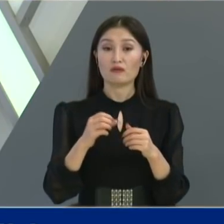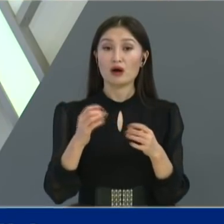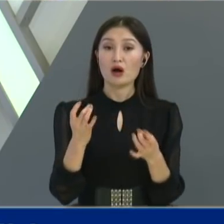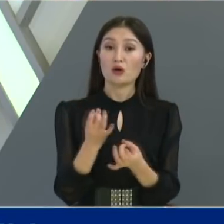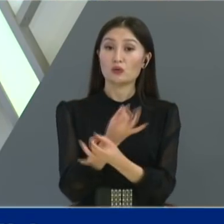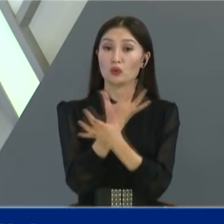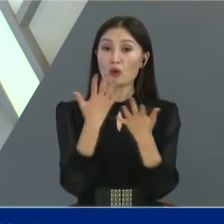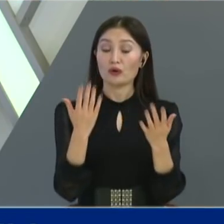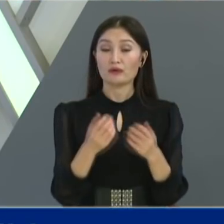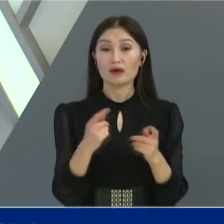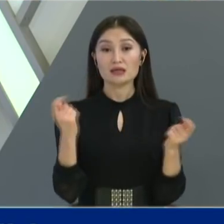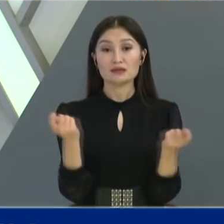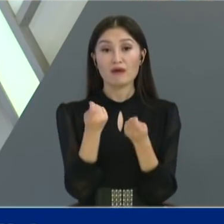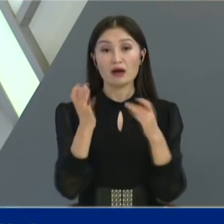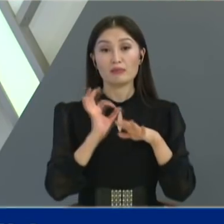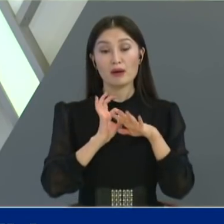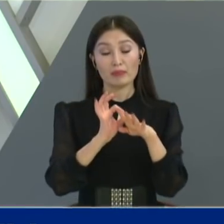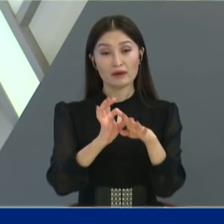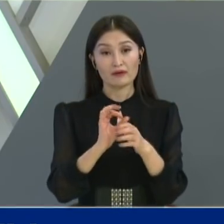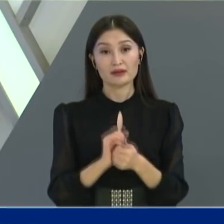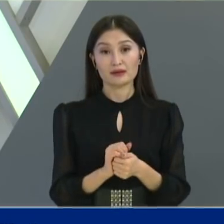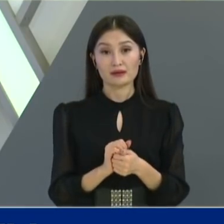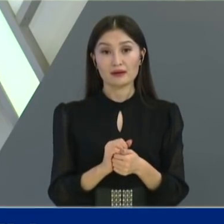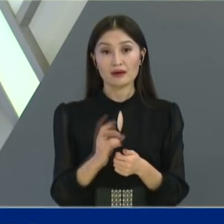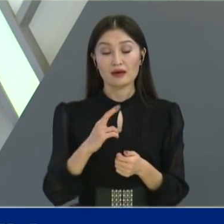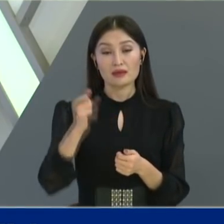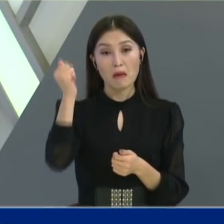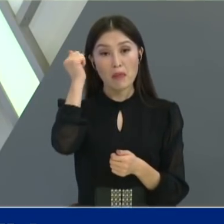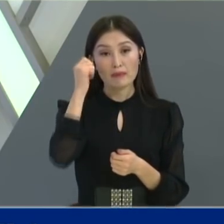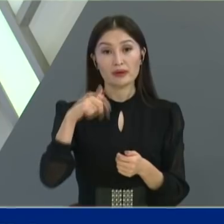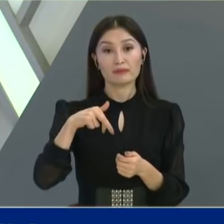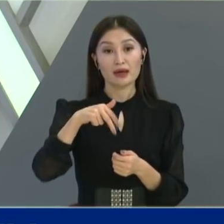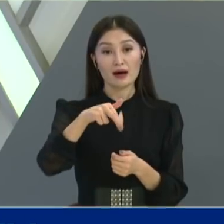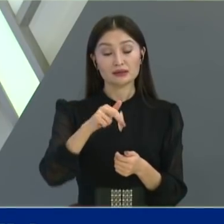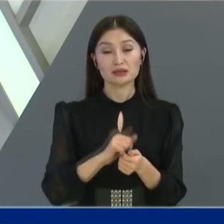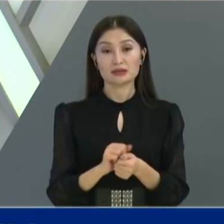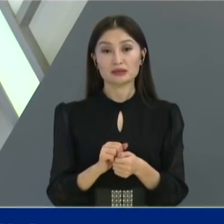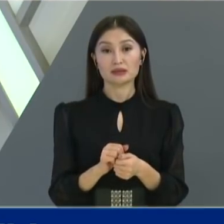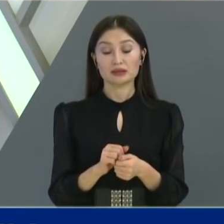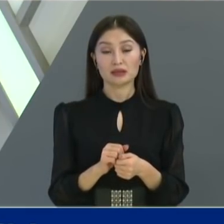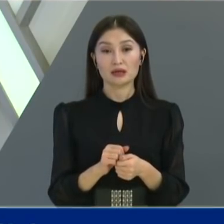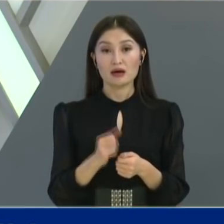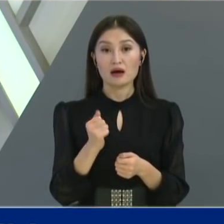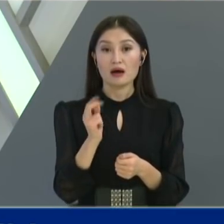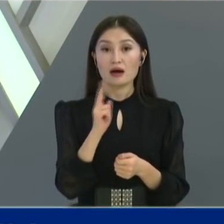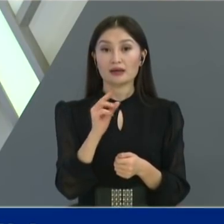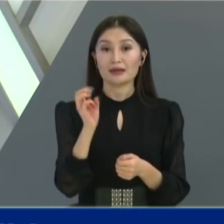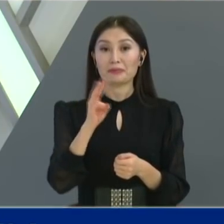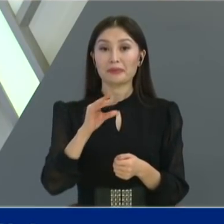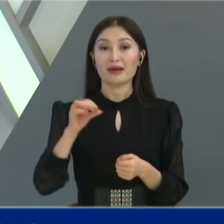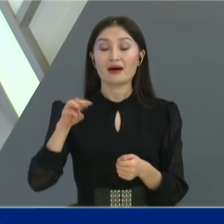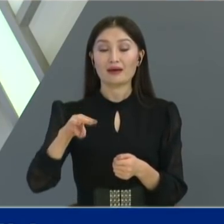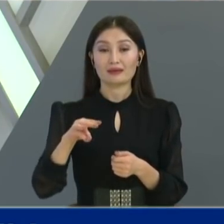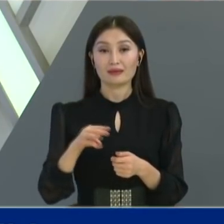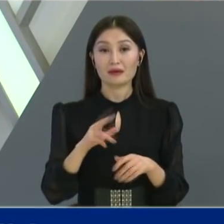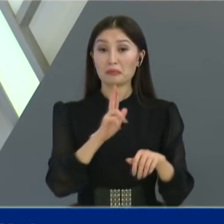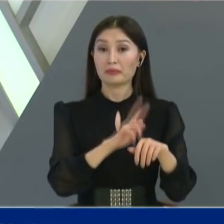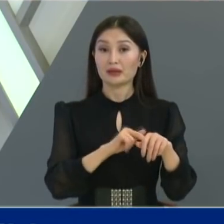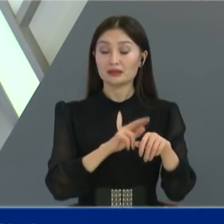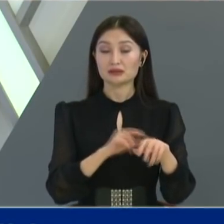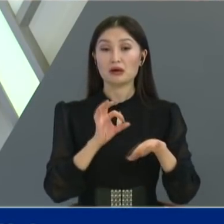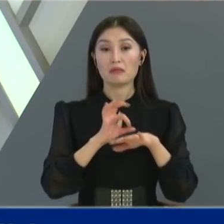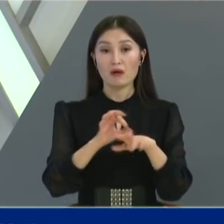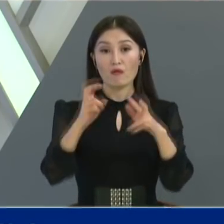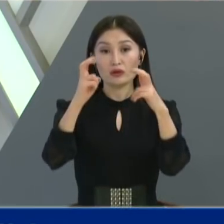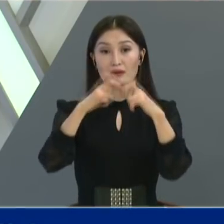это стали свадьбы проводить, тои проводить, на поминки ходить. Хотя акимиаты, милиция